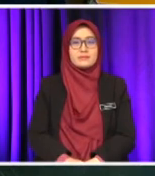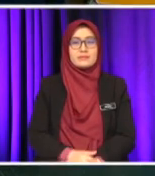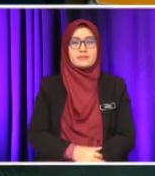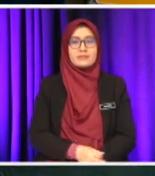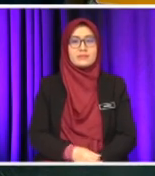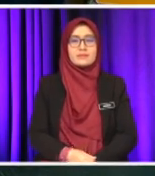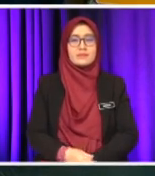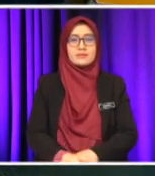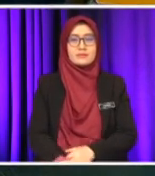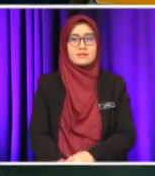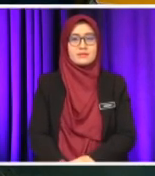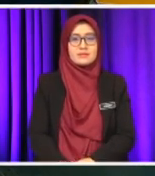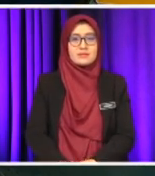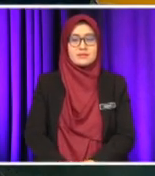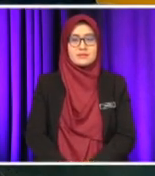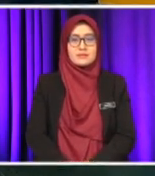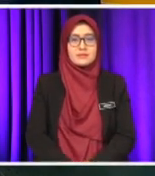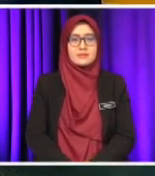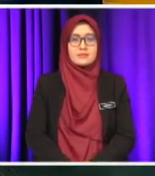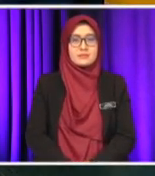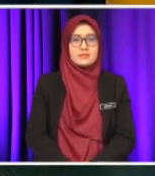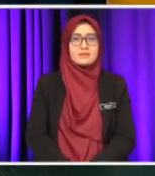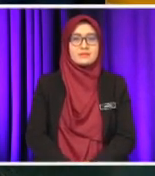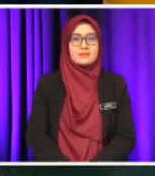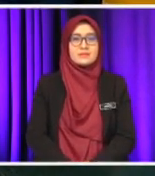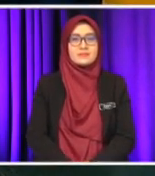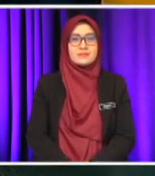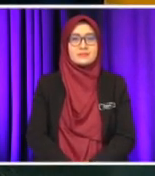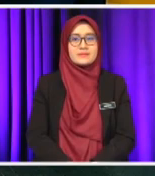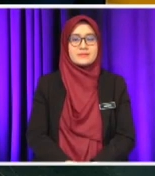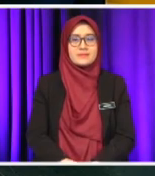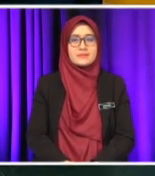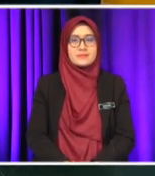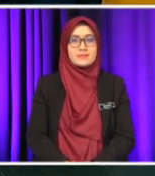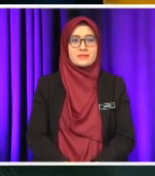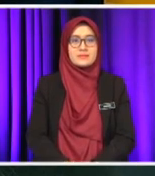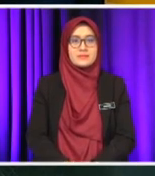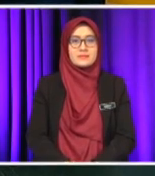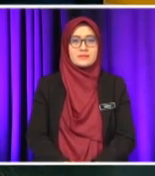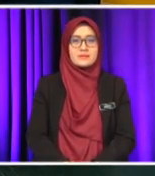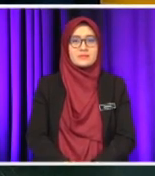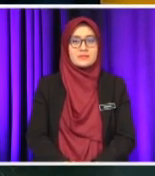mengagihkan tadi kepada pengguna jadi Pilihlah yang terbaik betul-betul